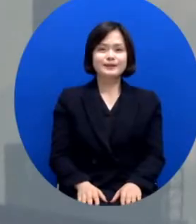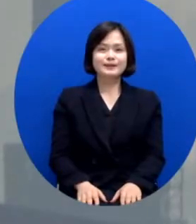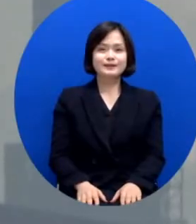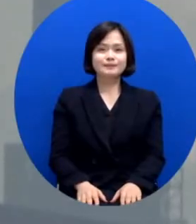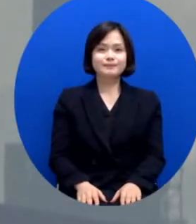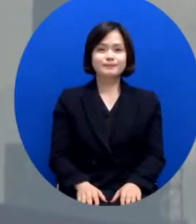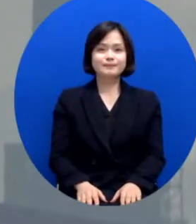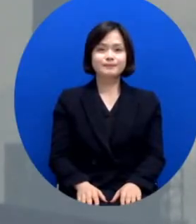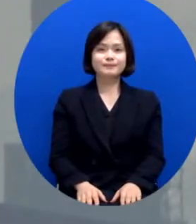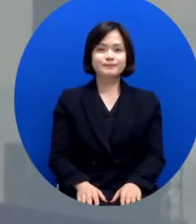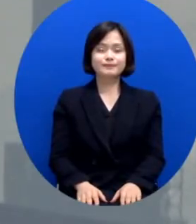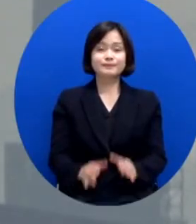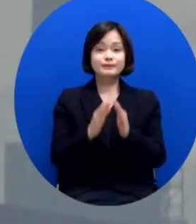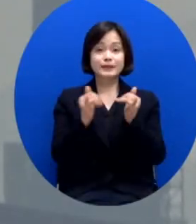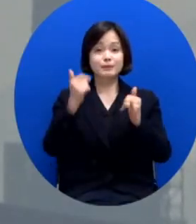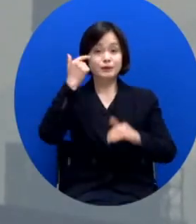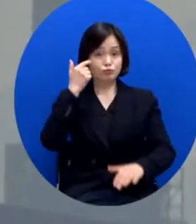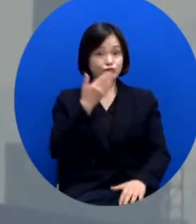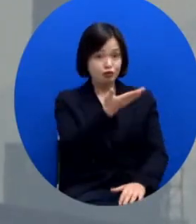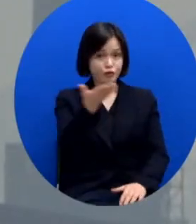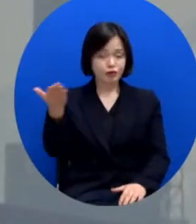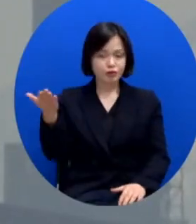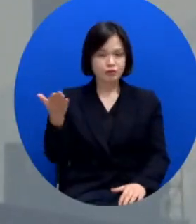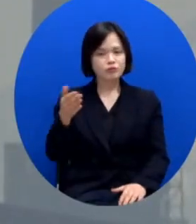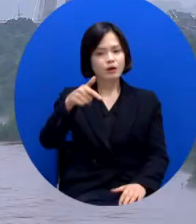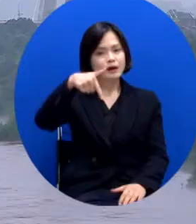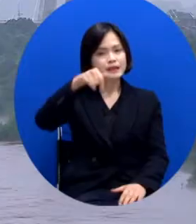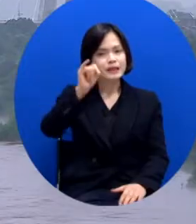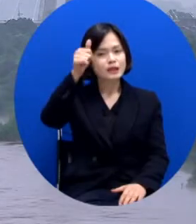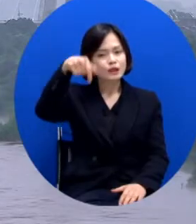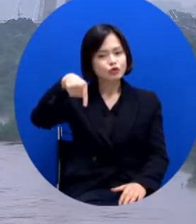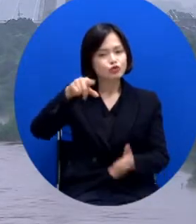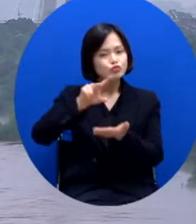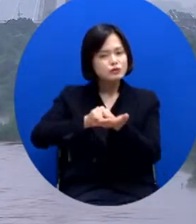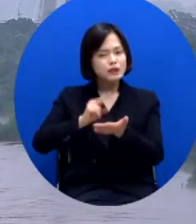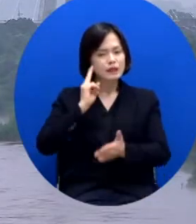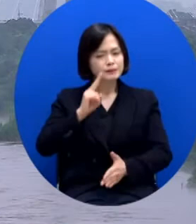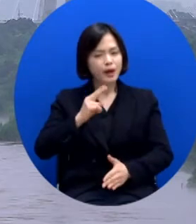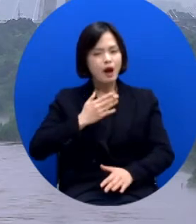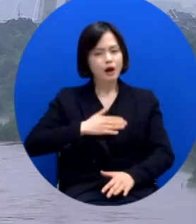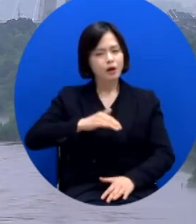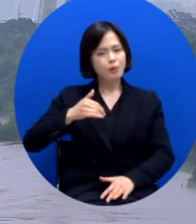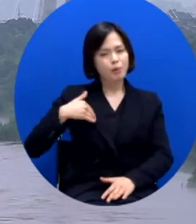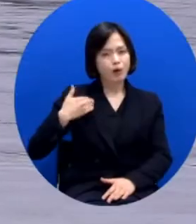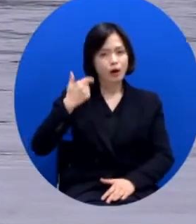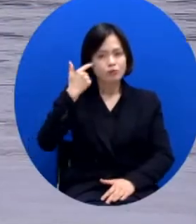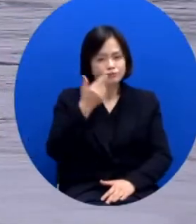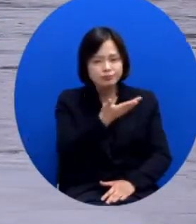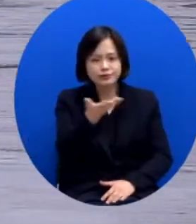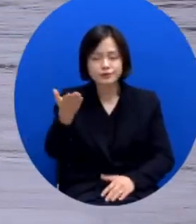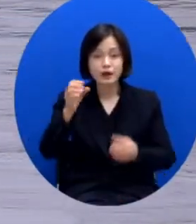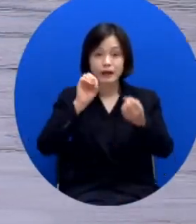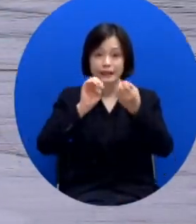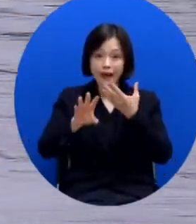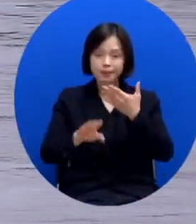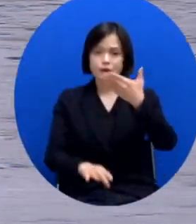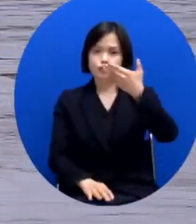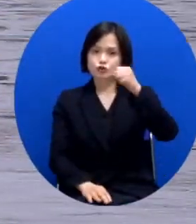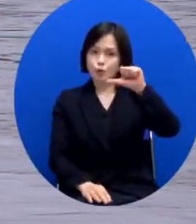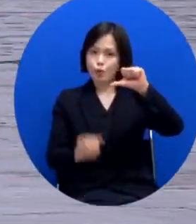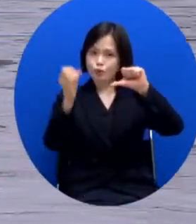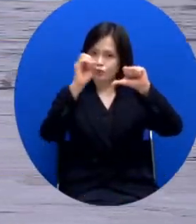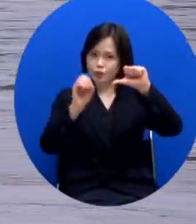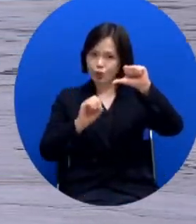한 시민단체에서 의뢰한 기후변화 위기 인식 여론조사에 따르면 95%가 넘는 시민이